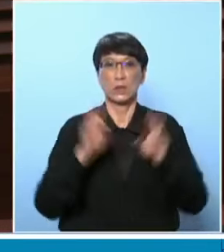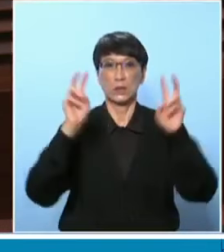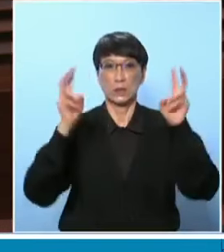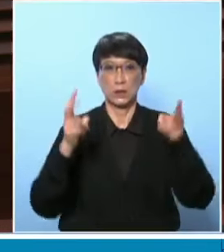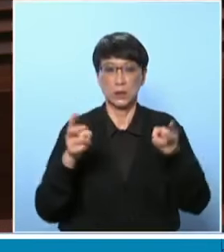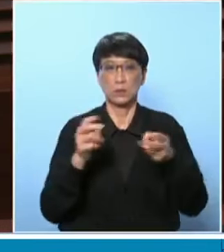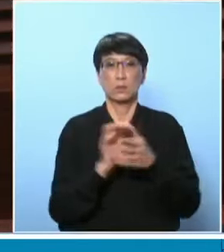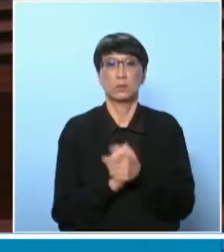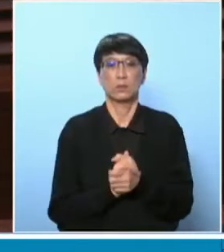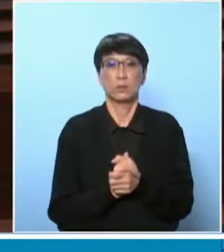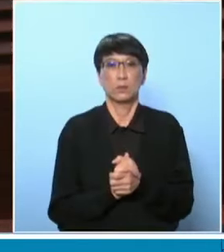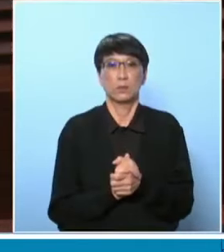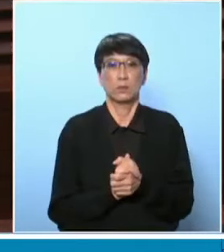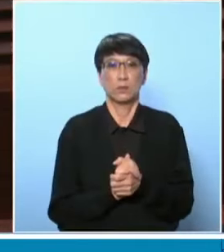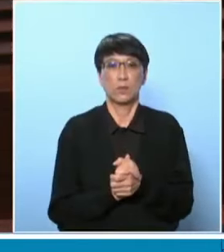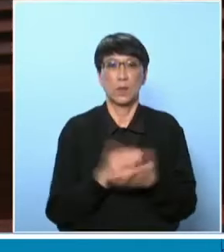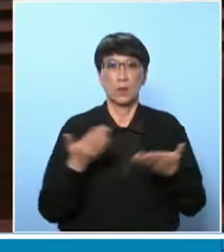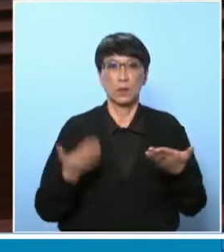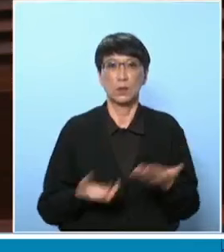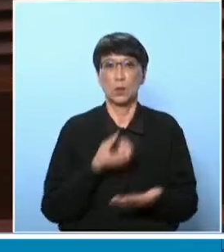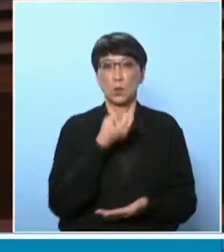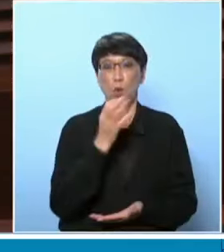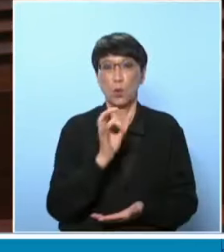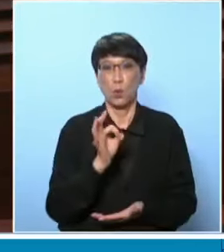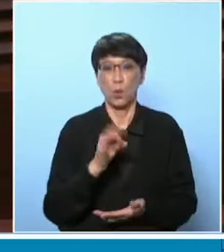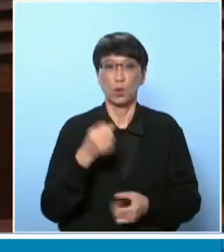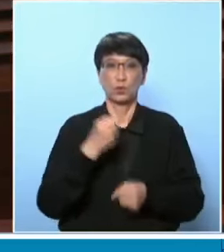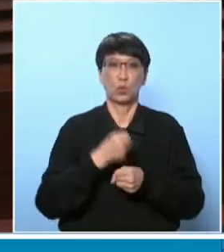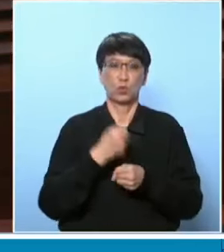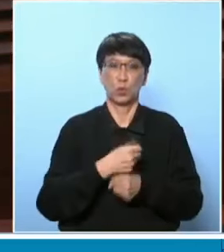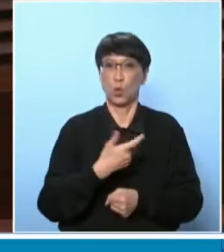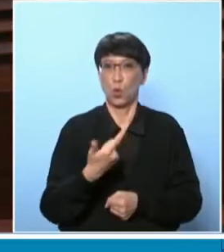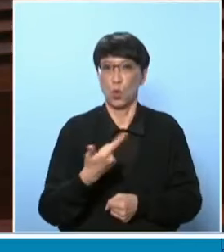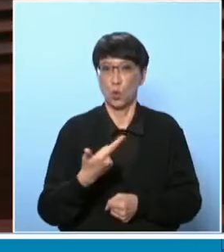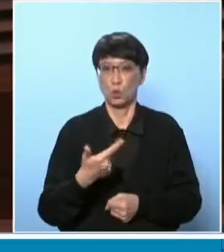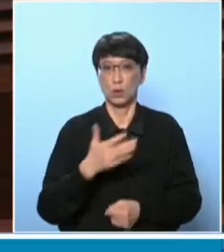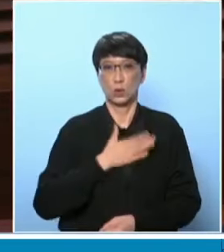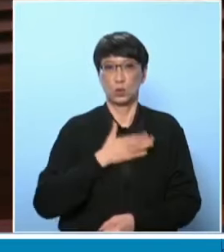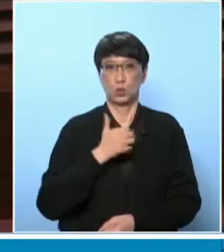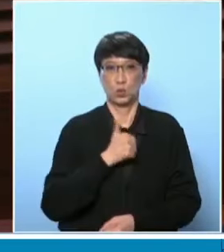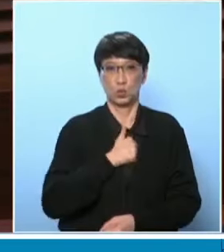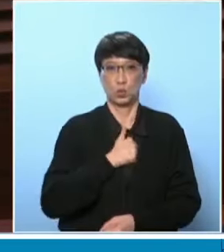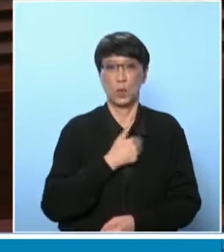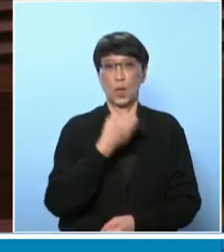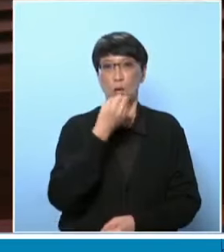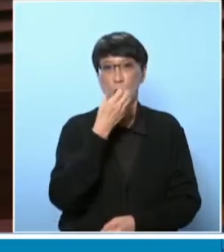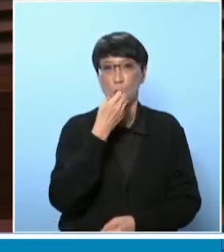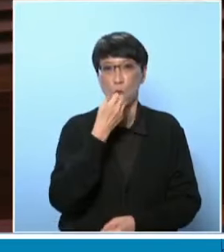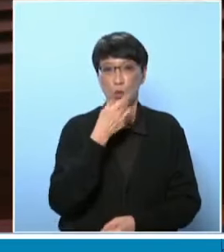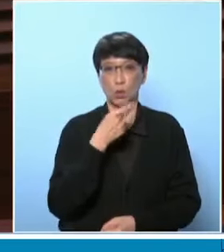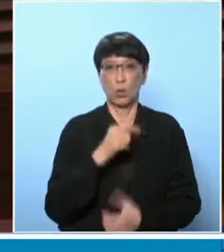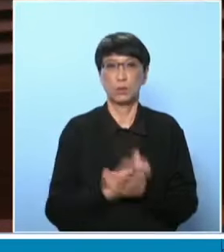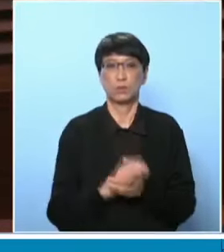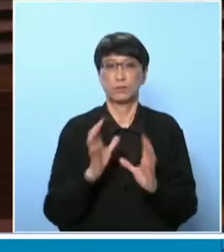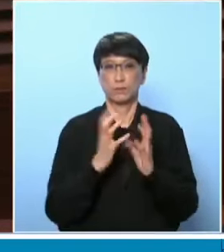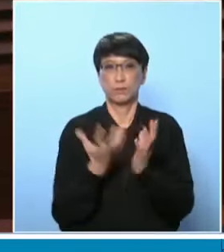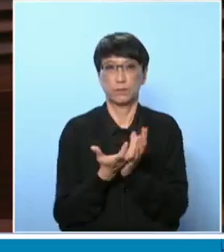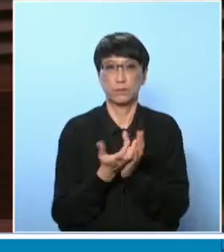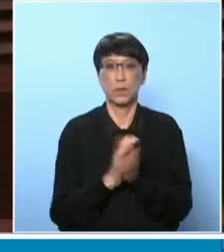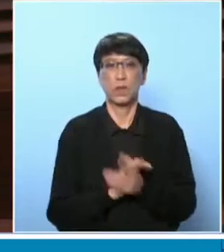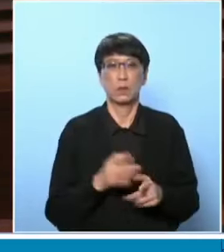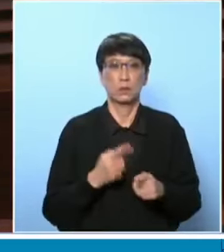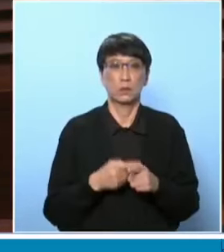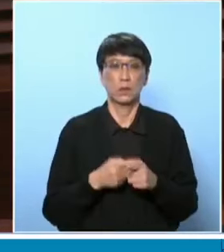啊等等。我哋其實亦都喺呢度冇提到咧，我哋花咗好多功夫咧，都要準備香港嘅業界，因為咧，其實有陣